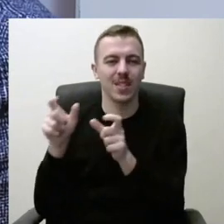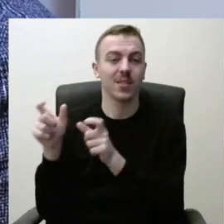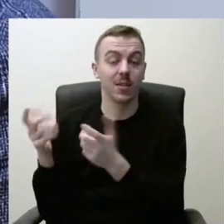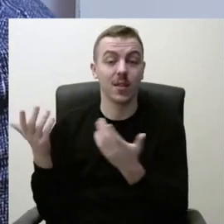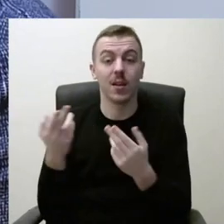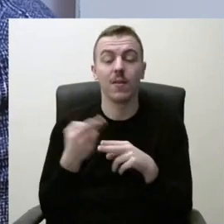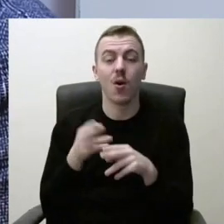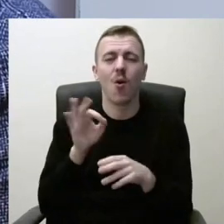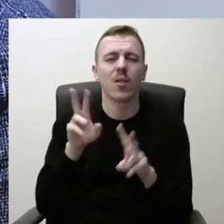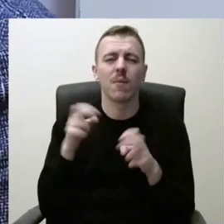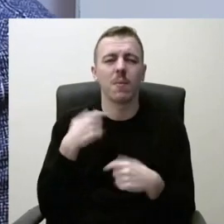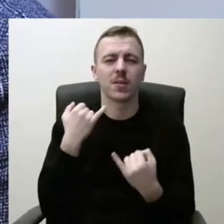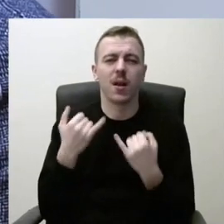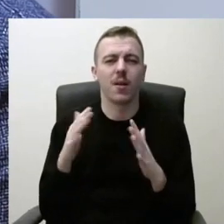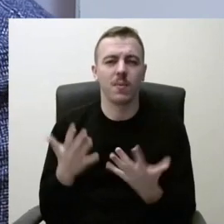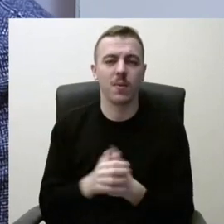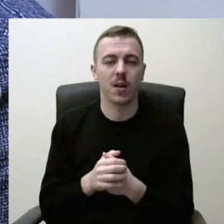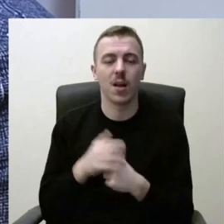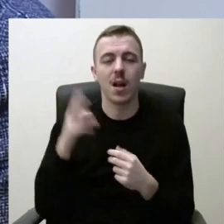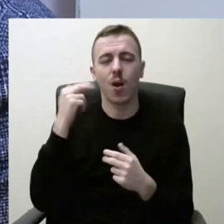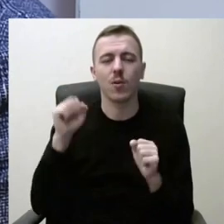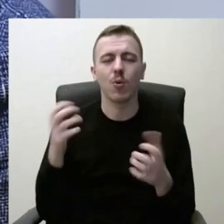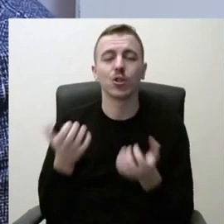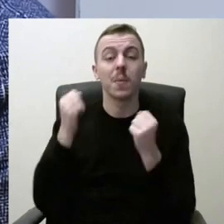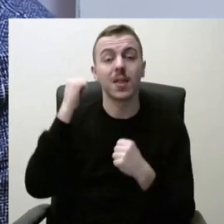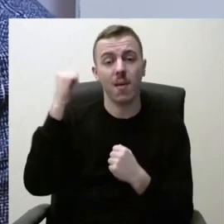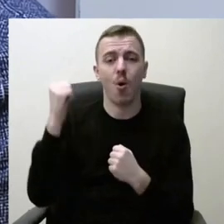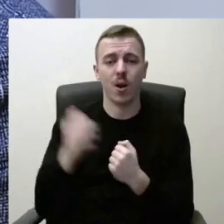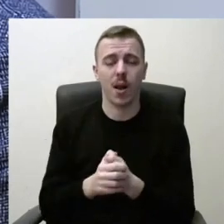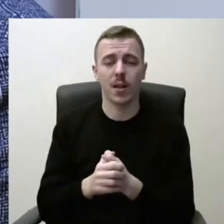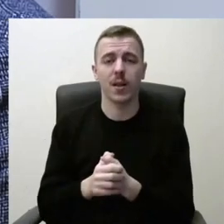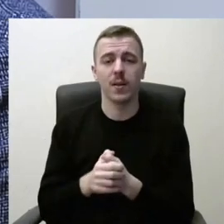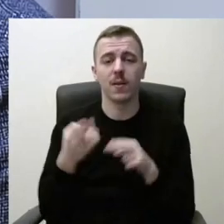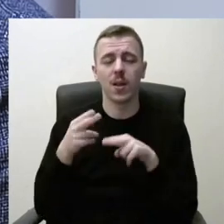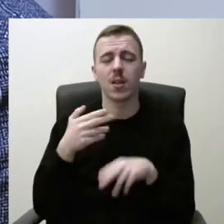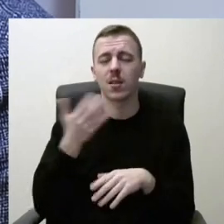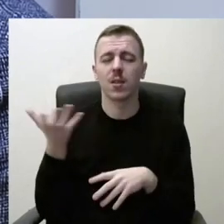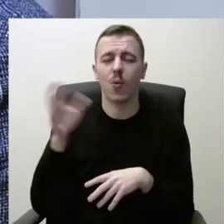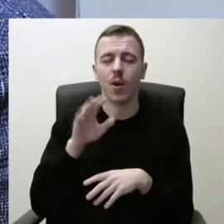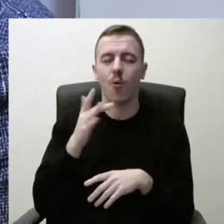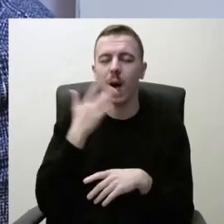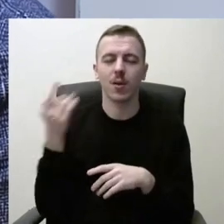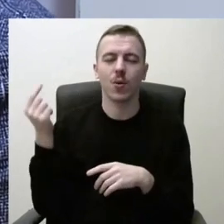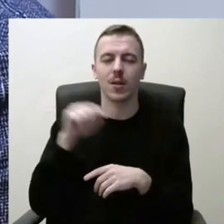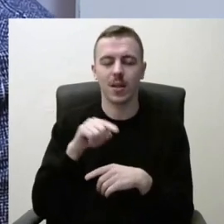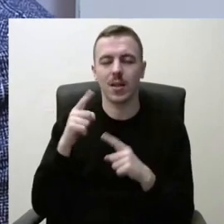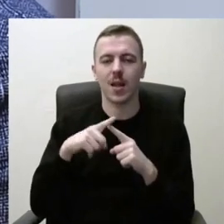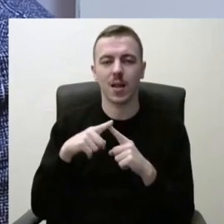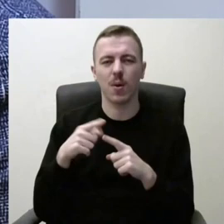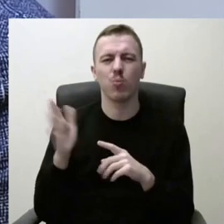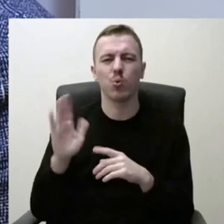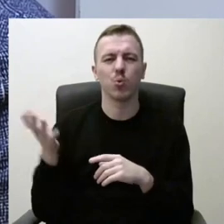kalbam? Gali išgelbėti Kauną tik tai demokratija, kad kuo daugiau partijų ateitų į miesto tarybą, kad būtų kuo